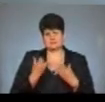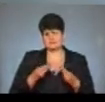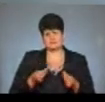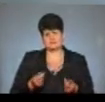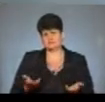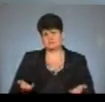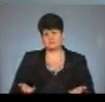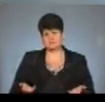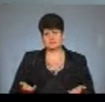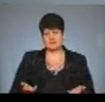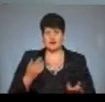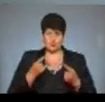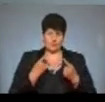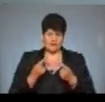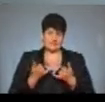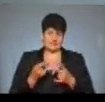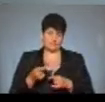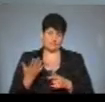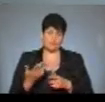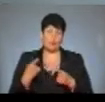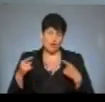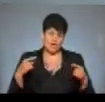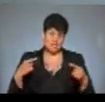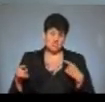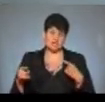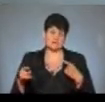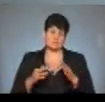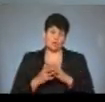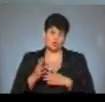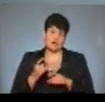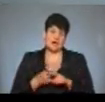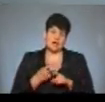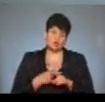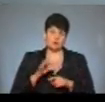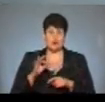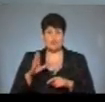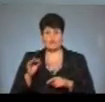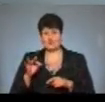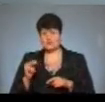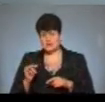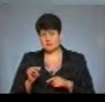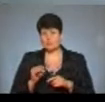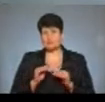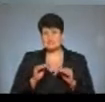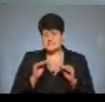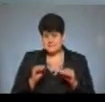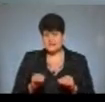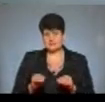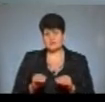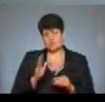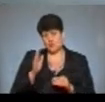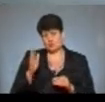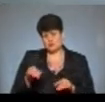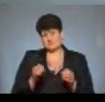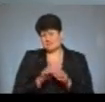вплине, якщо говорити для Тернопільщини. По інших культурах картопля, овочі, посіяні, то, що прогнозовано і практично на